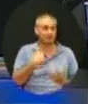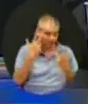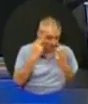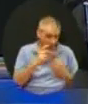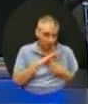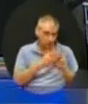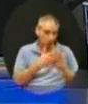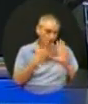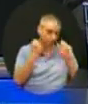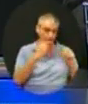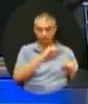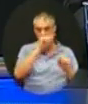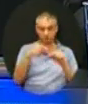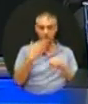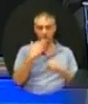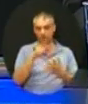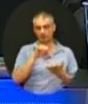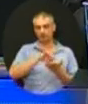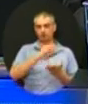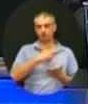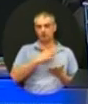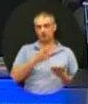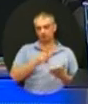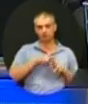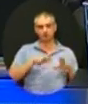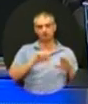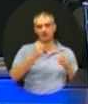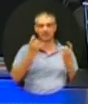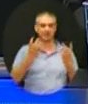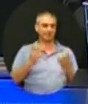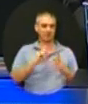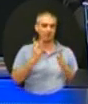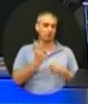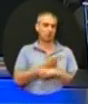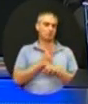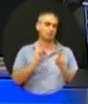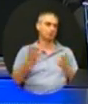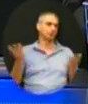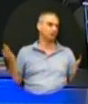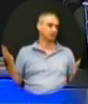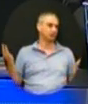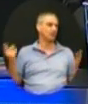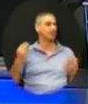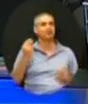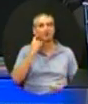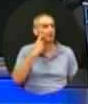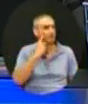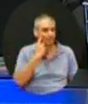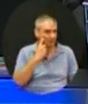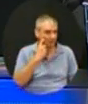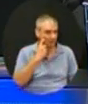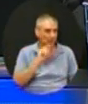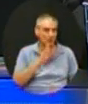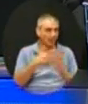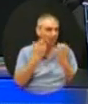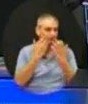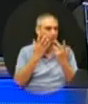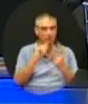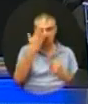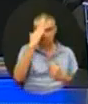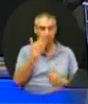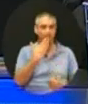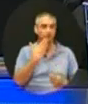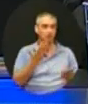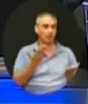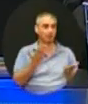שלנו שכל השגויות יהיו בירושלים זאת עיר הבירה שלנו זה המצב הכי טבעי הכי נורמלי שיש הרי הדבר מצחיק כל הסיפור הזה של אי הקרה